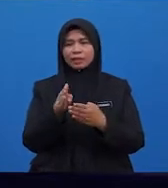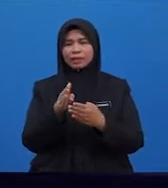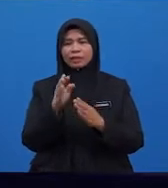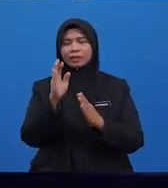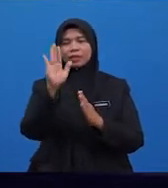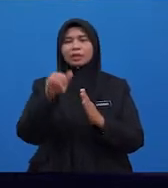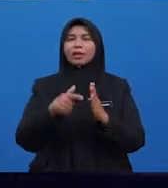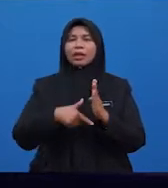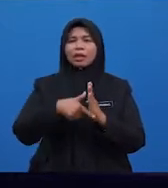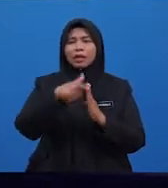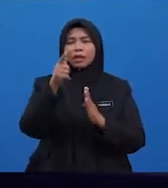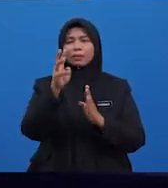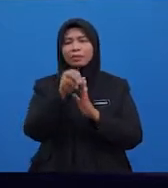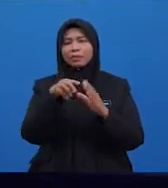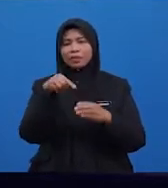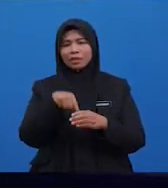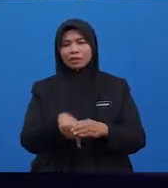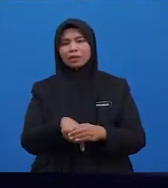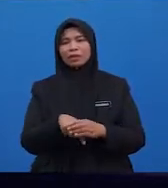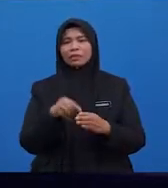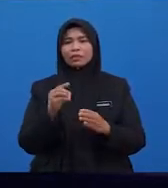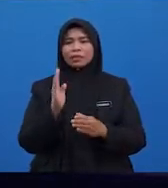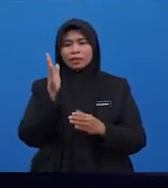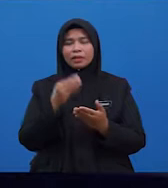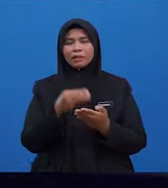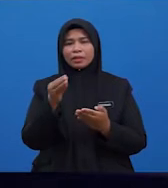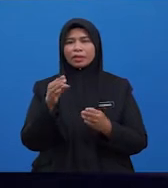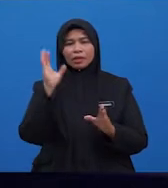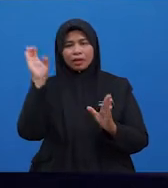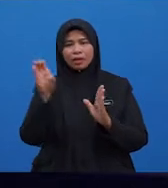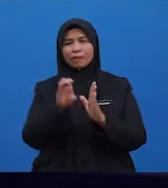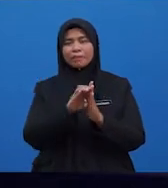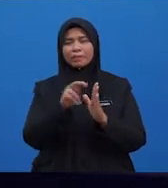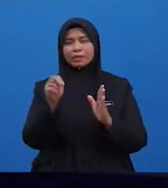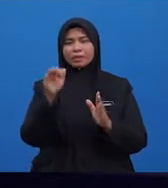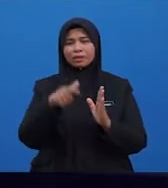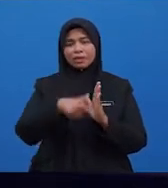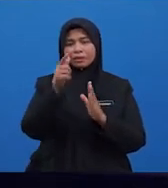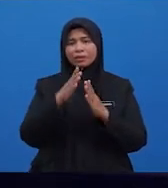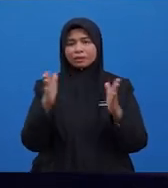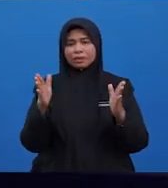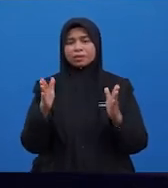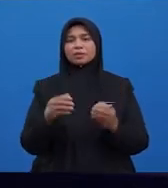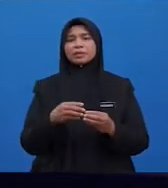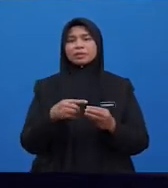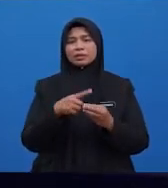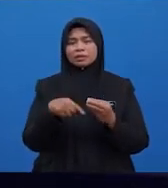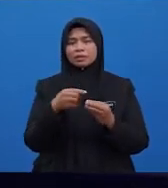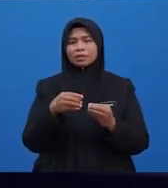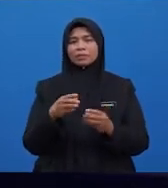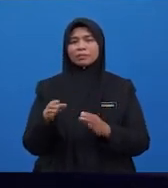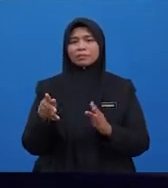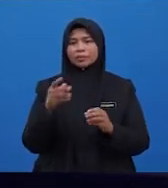yang lebih mendalam akan memberikan gambaran yang lebih besar dan menyeluruh berkaitan peranan